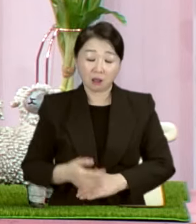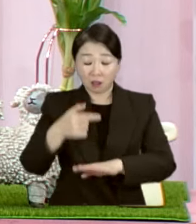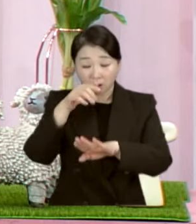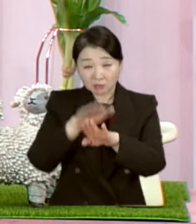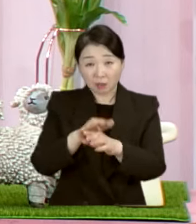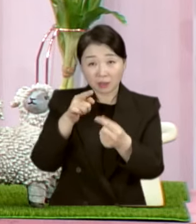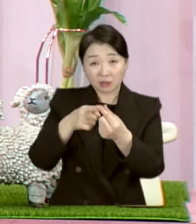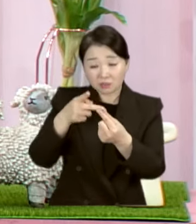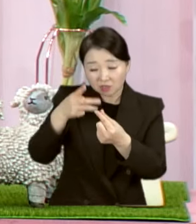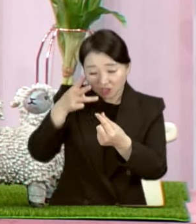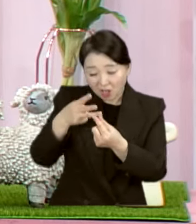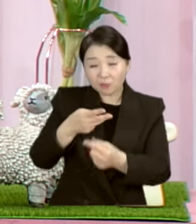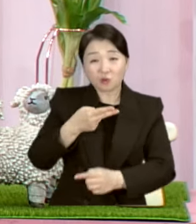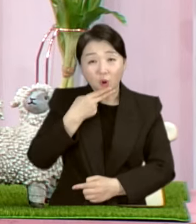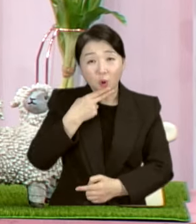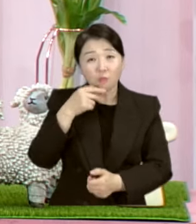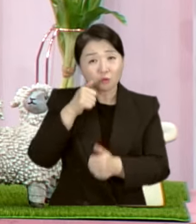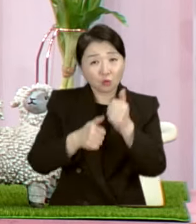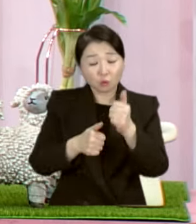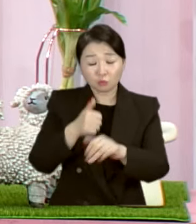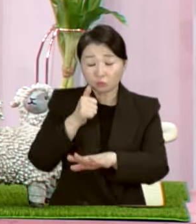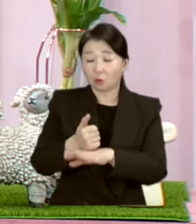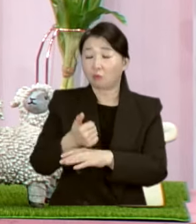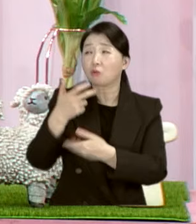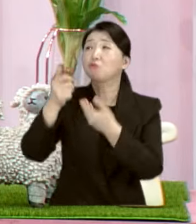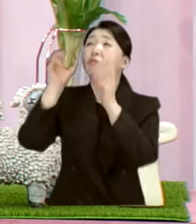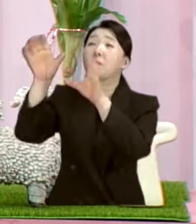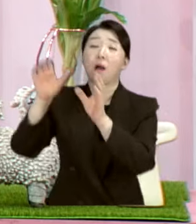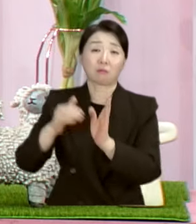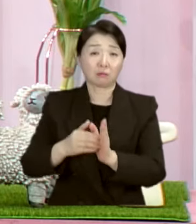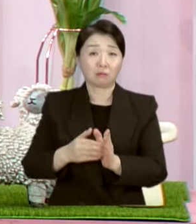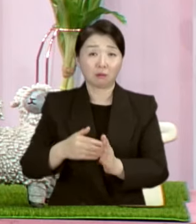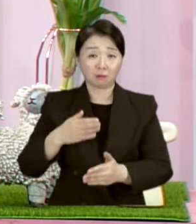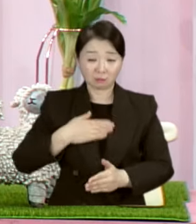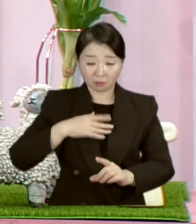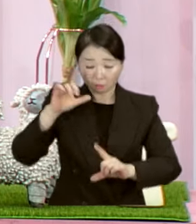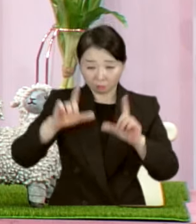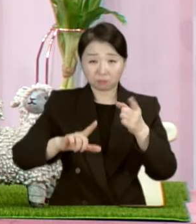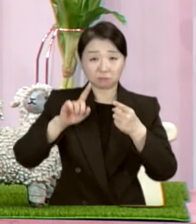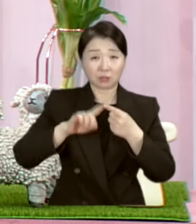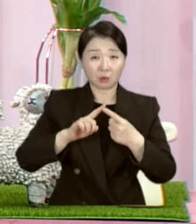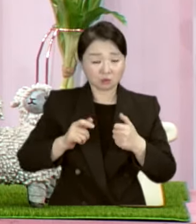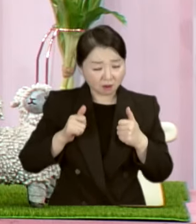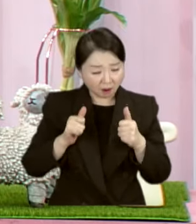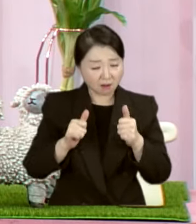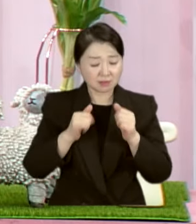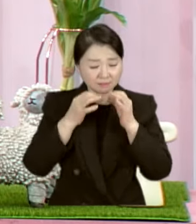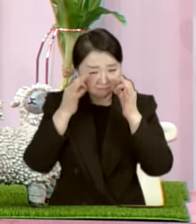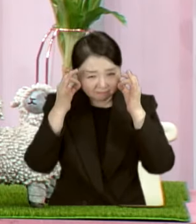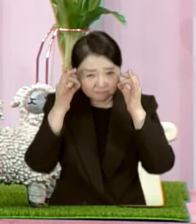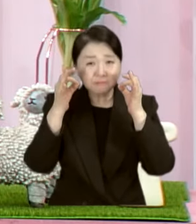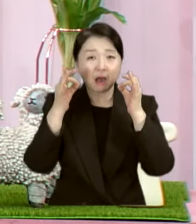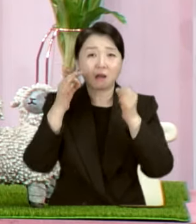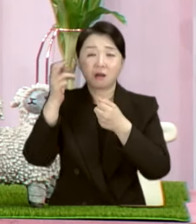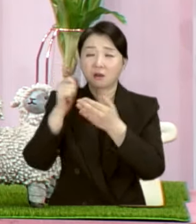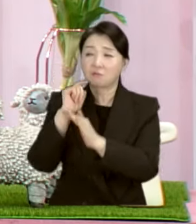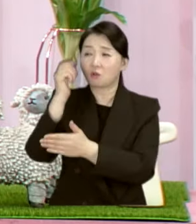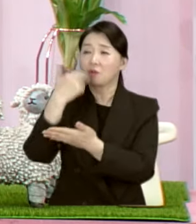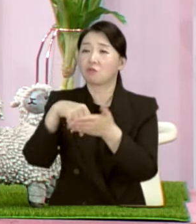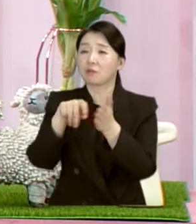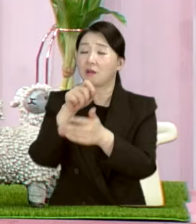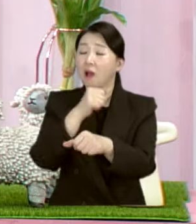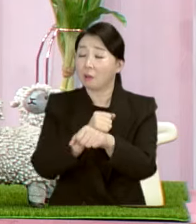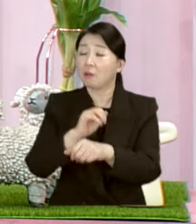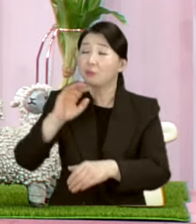예배 1등, 2등, 3등 없듯이 경기도 결과를 주님께 맡겨드리고 그냥 내가 있는 그대로 열심히 최선을 다해서 하나님의